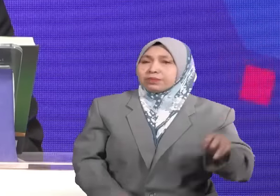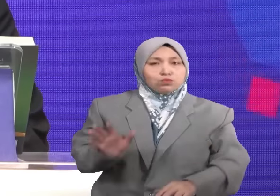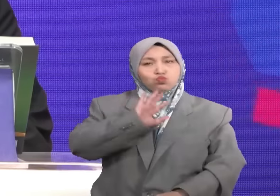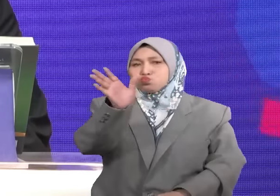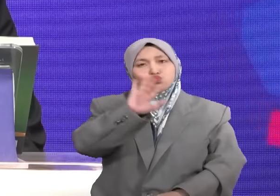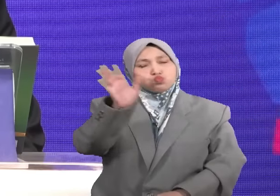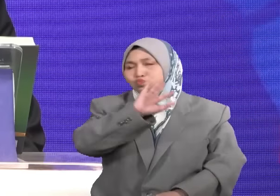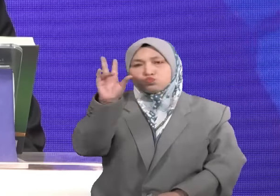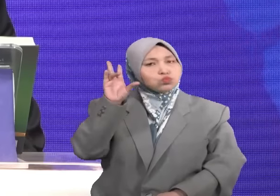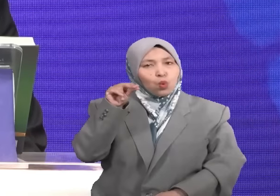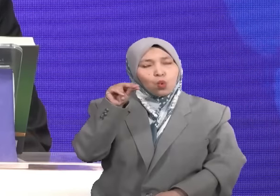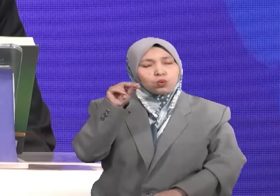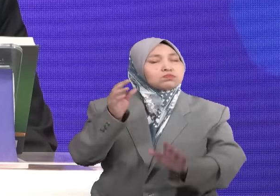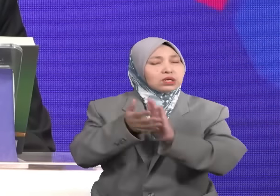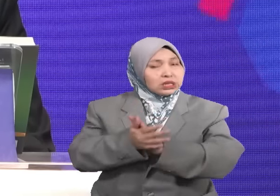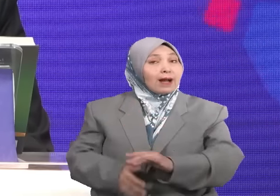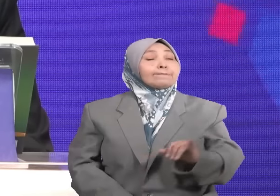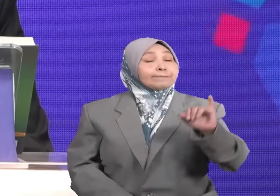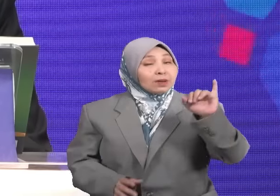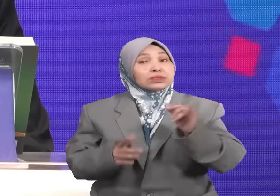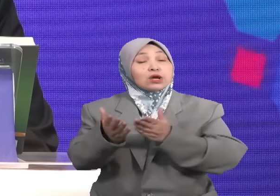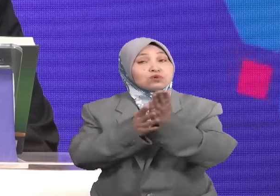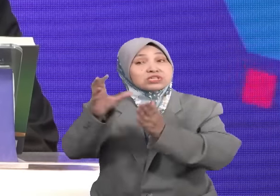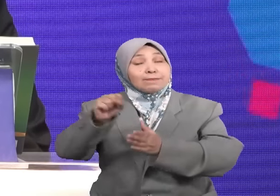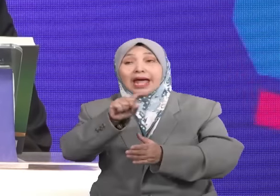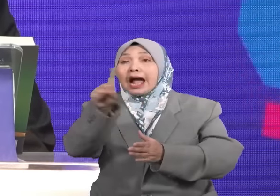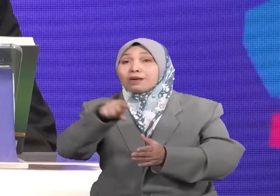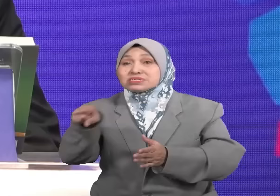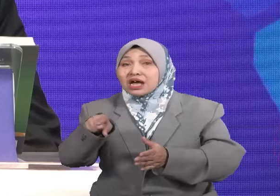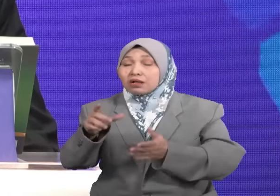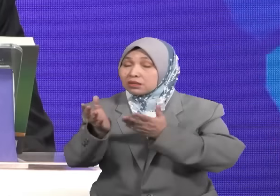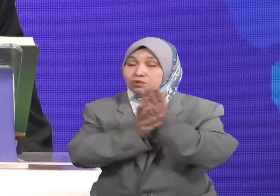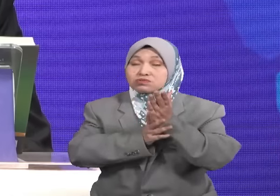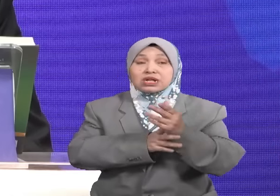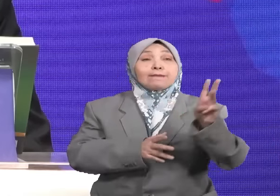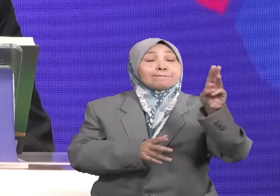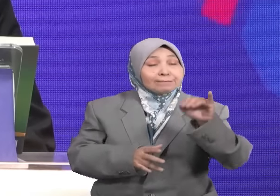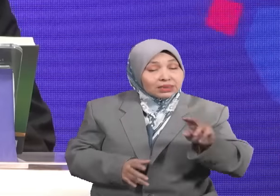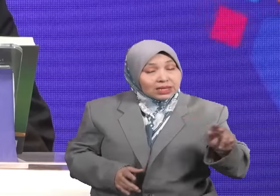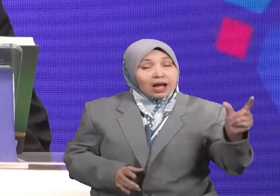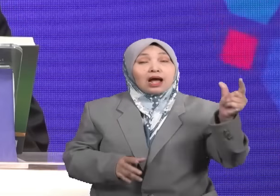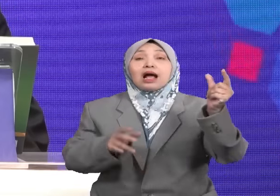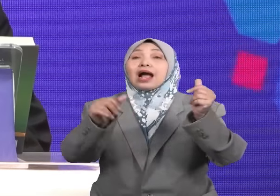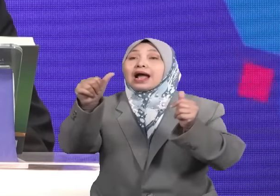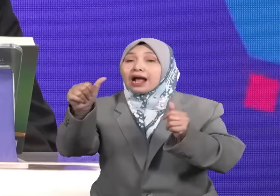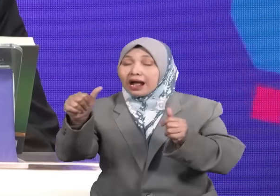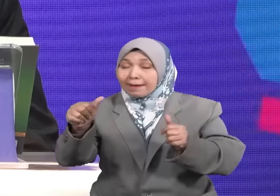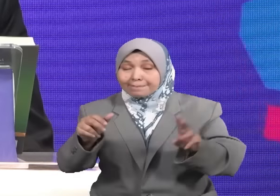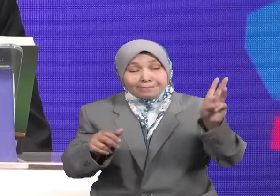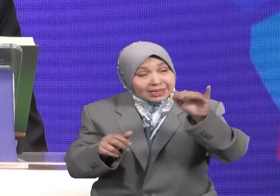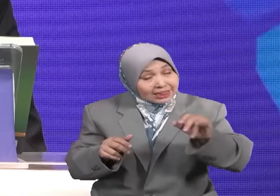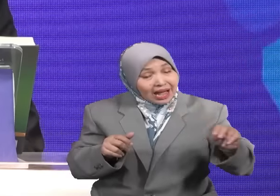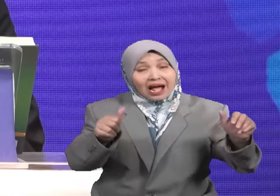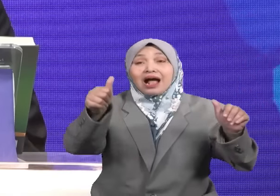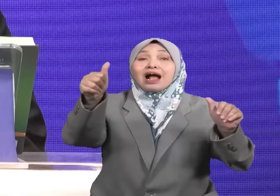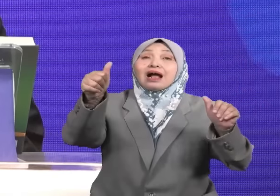sekadar min terus ambil hamzah a, min ayatin, min